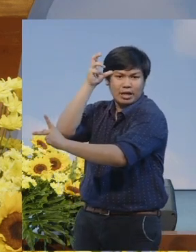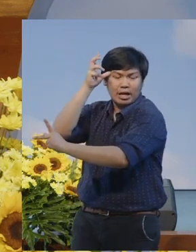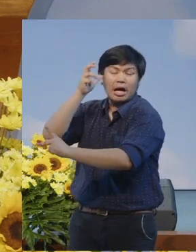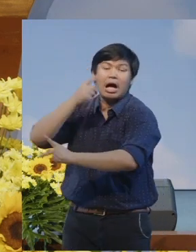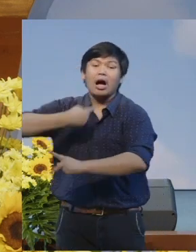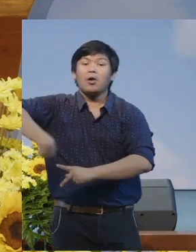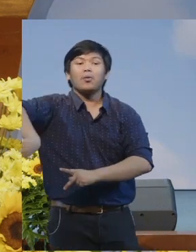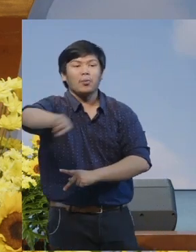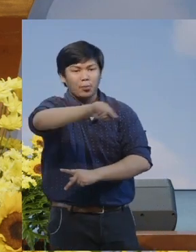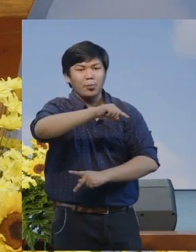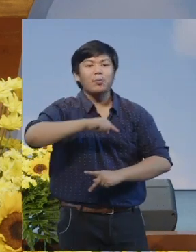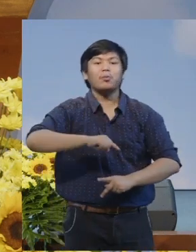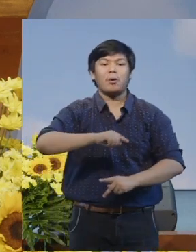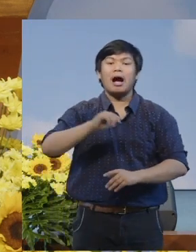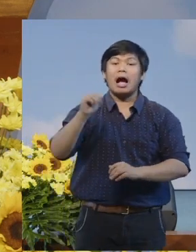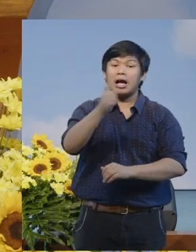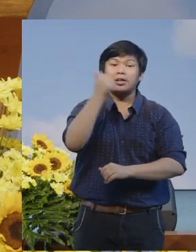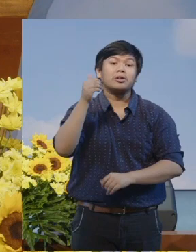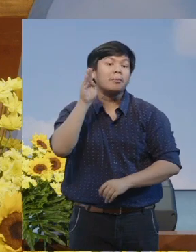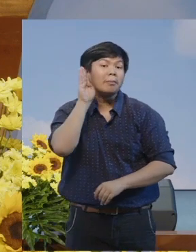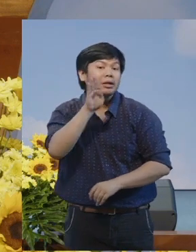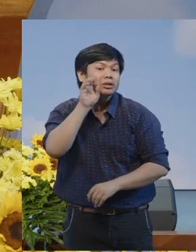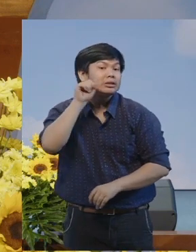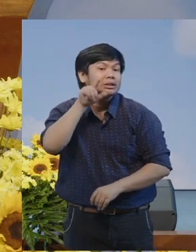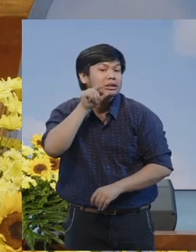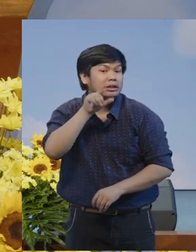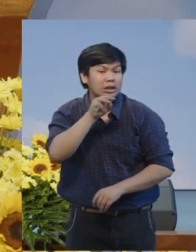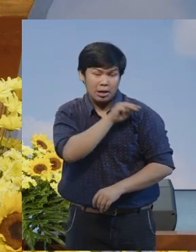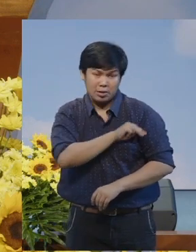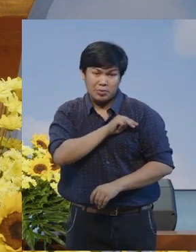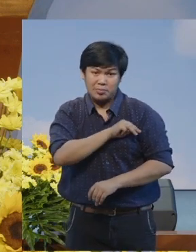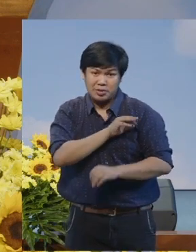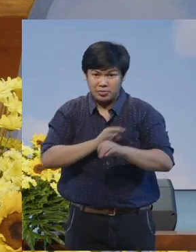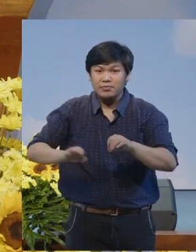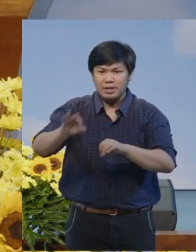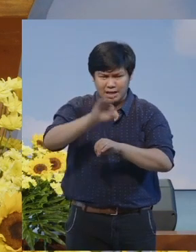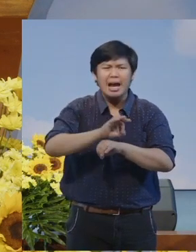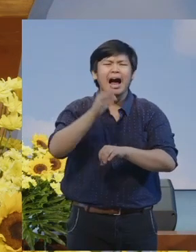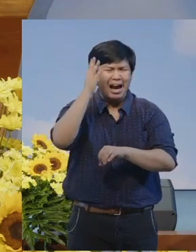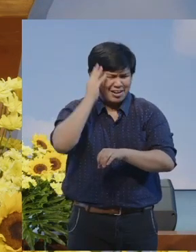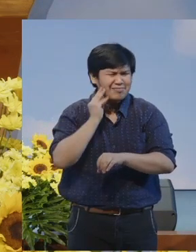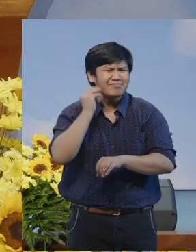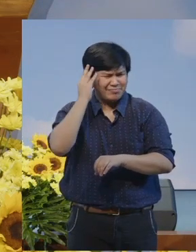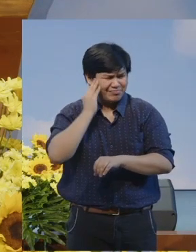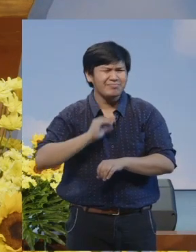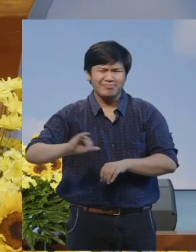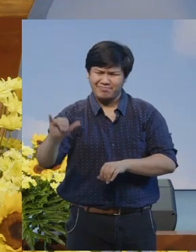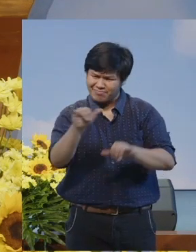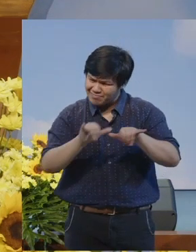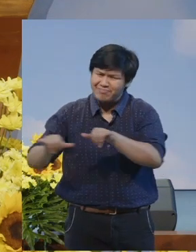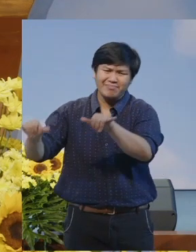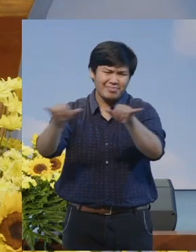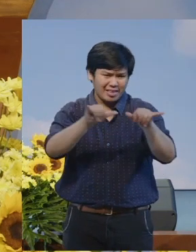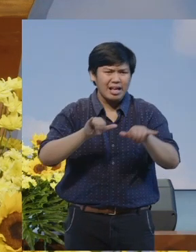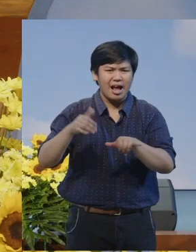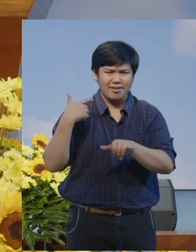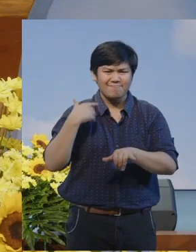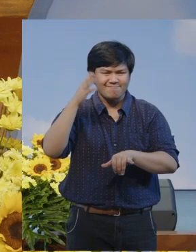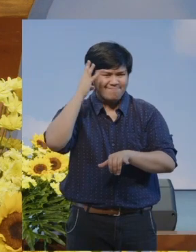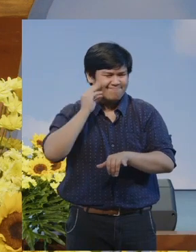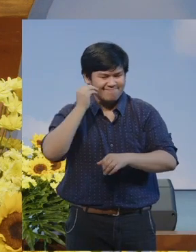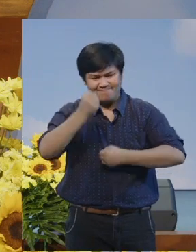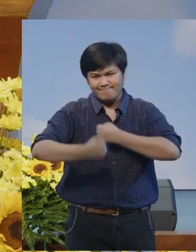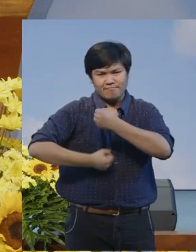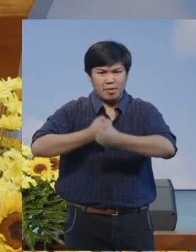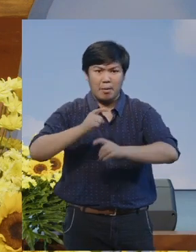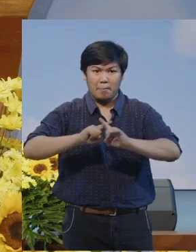suffering are being experienced by your brotherhood throughout the world. Resist him, be firm in your faith.